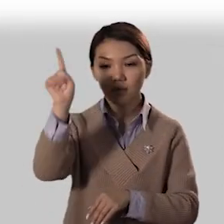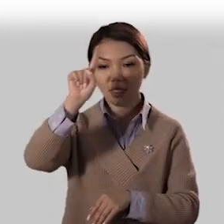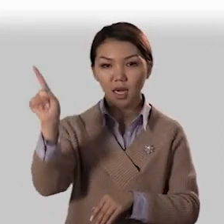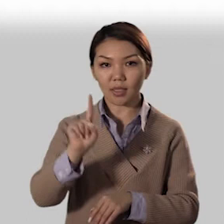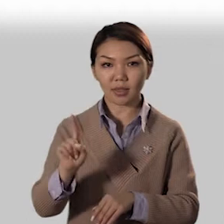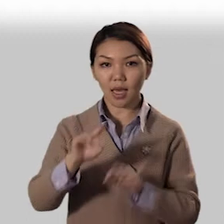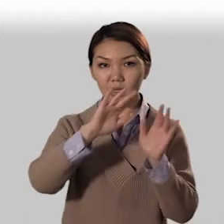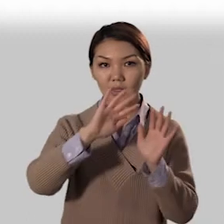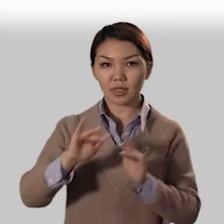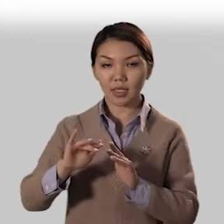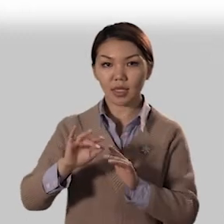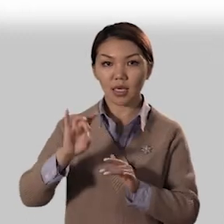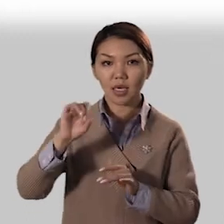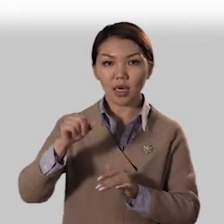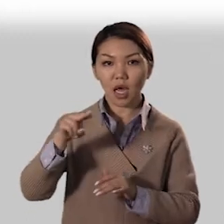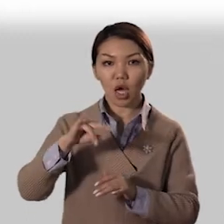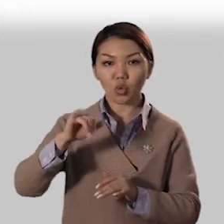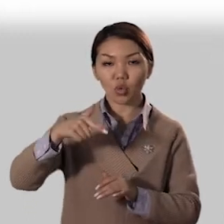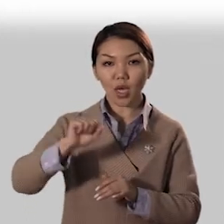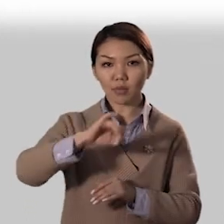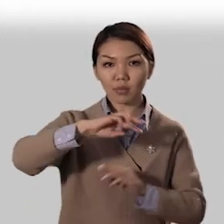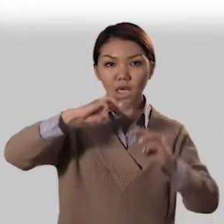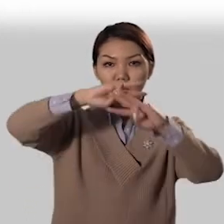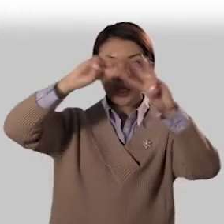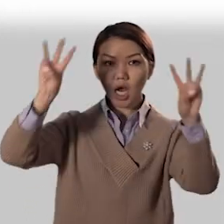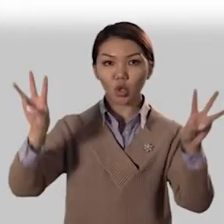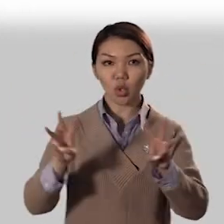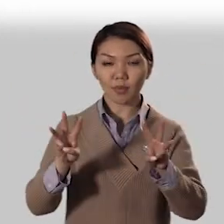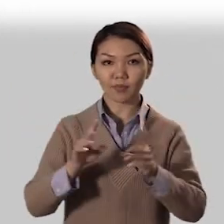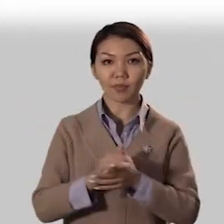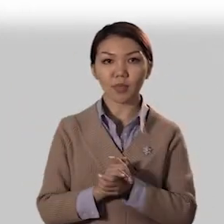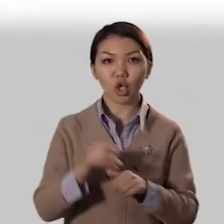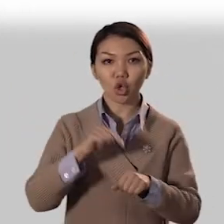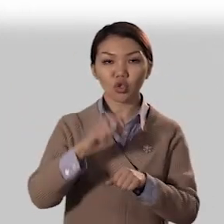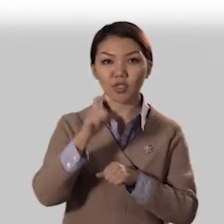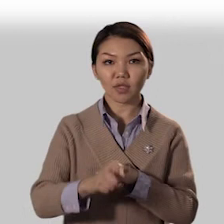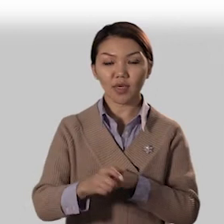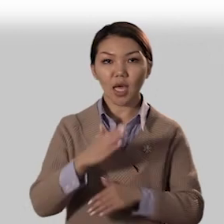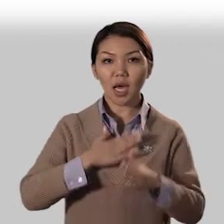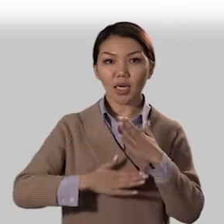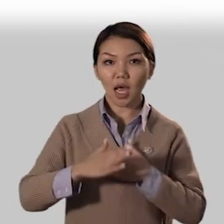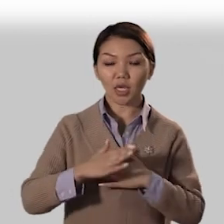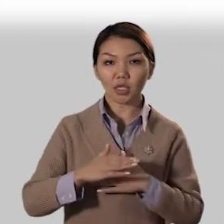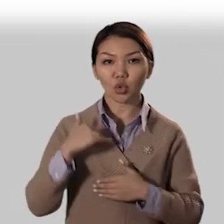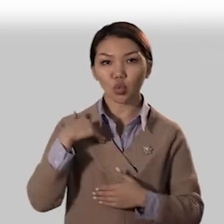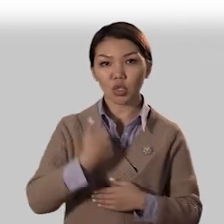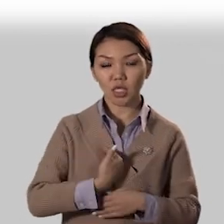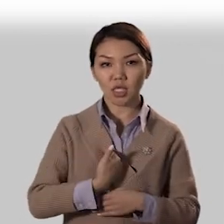радуга чувства человека радость уныние восторг